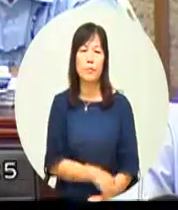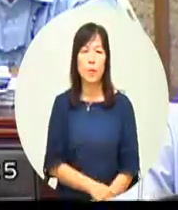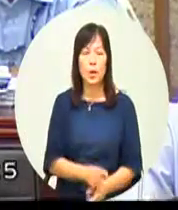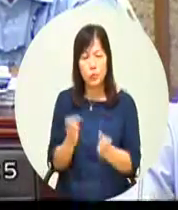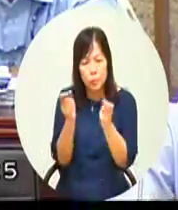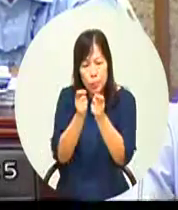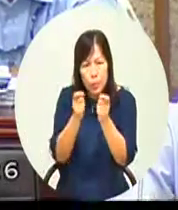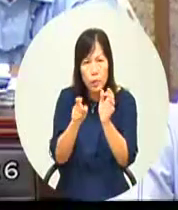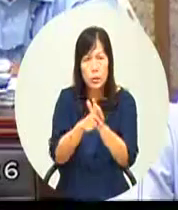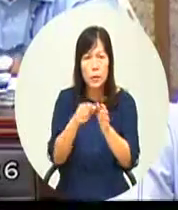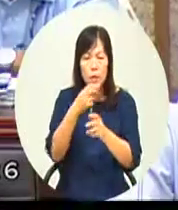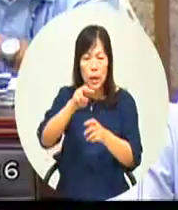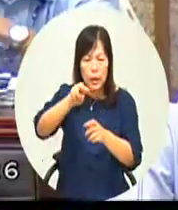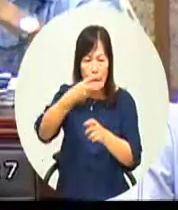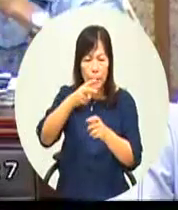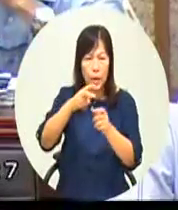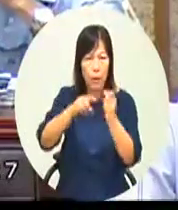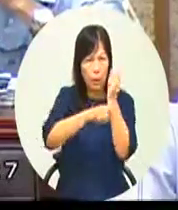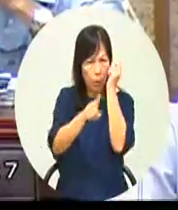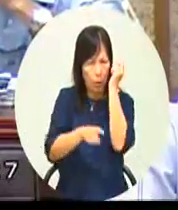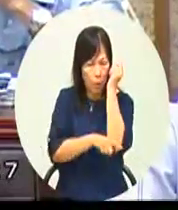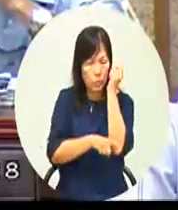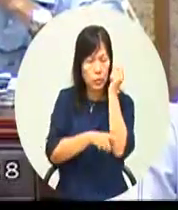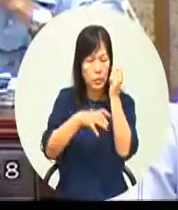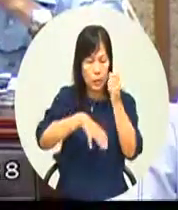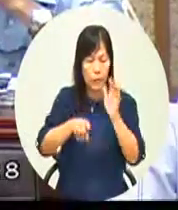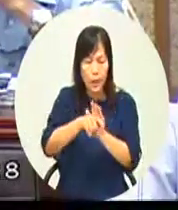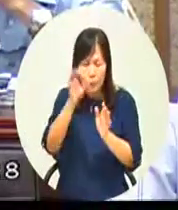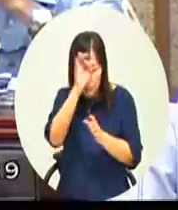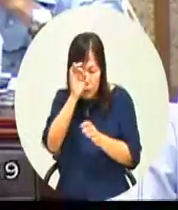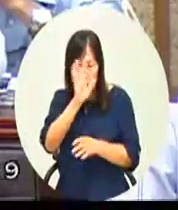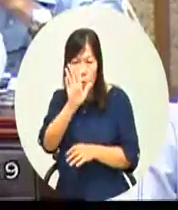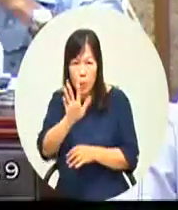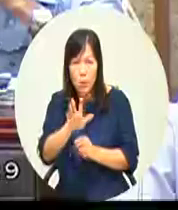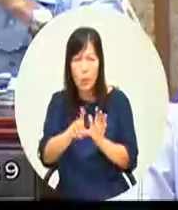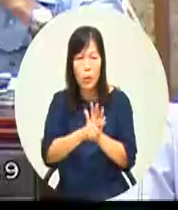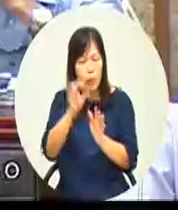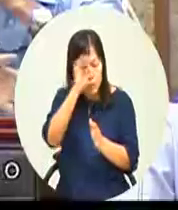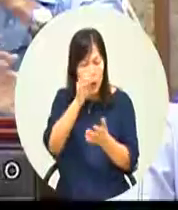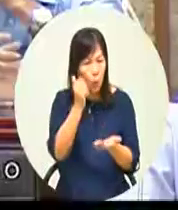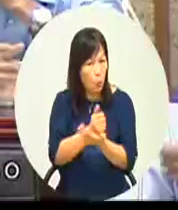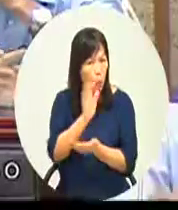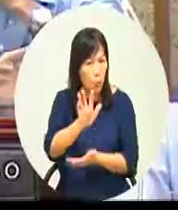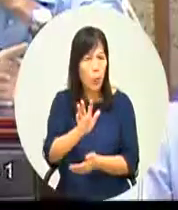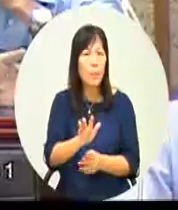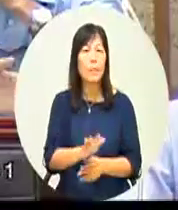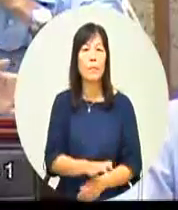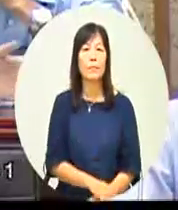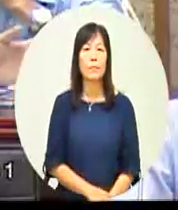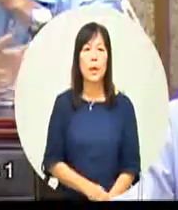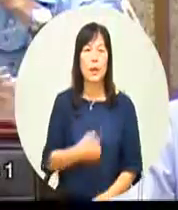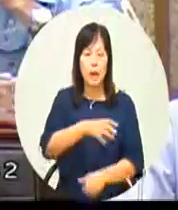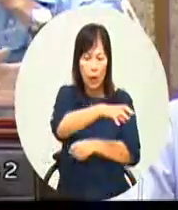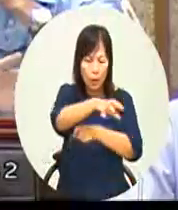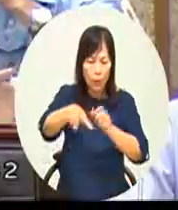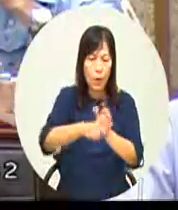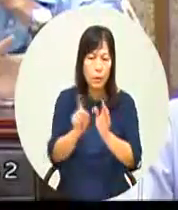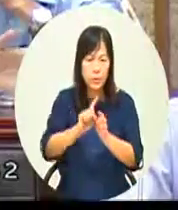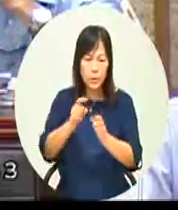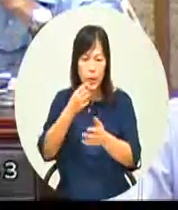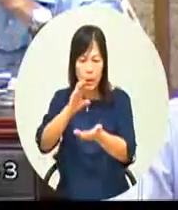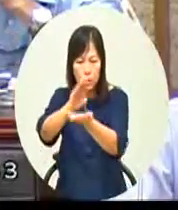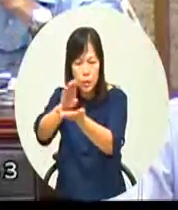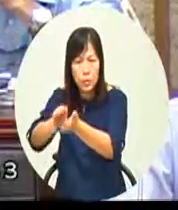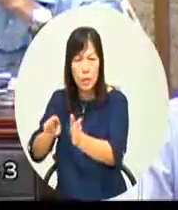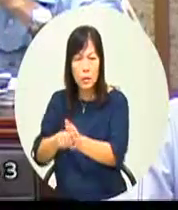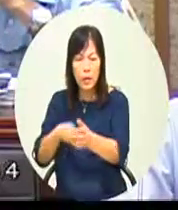找 200公尺来， 200公尺来对，开始吹啊吗？吹乌吗？因为 整个那个范围，哪些停车场，然后